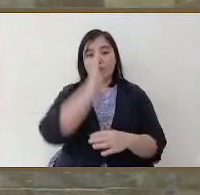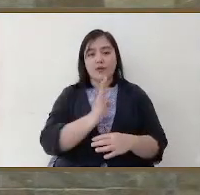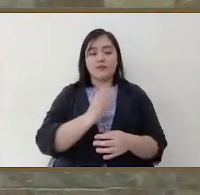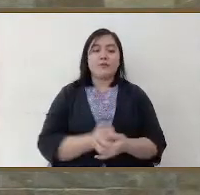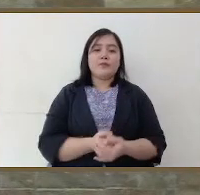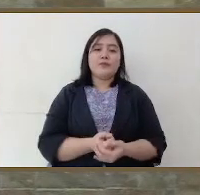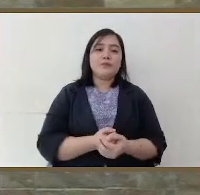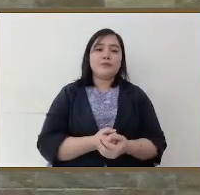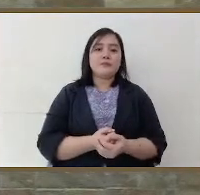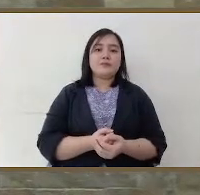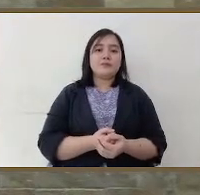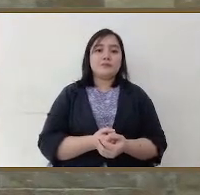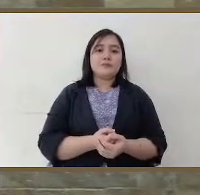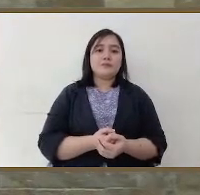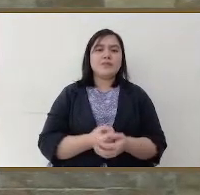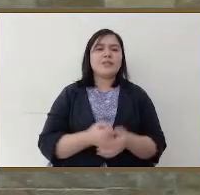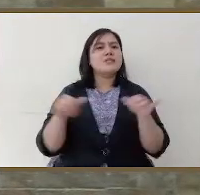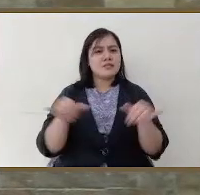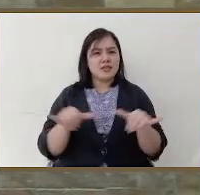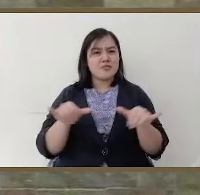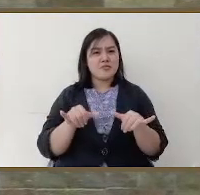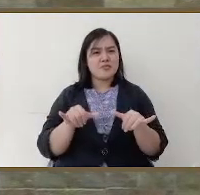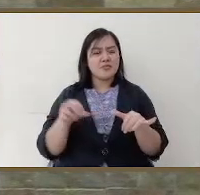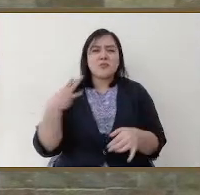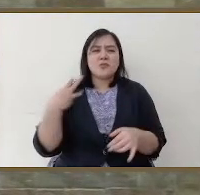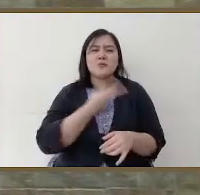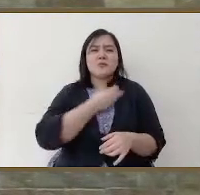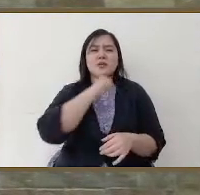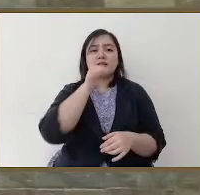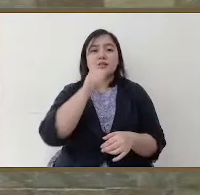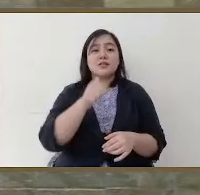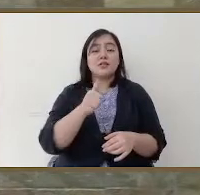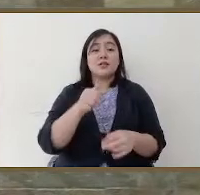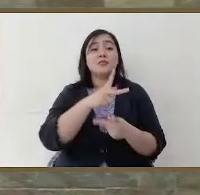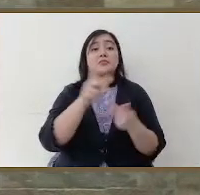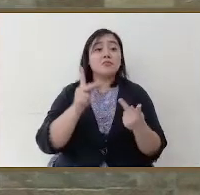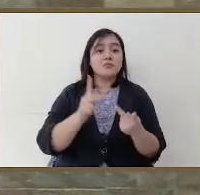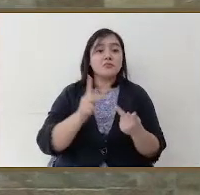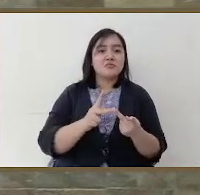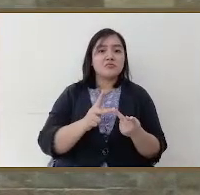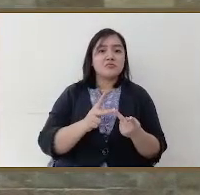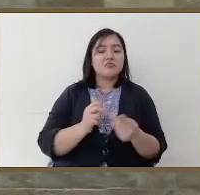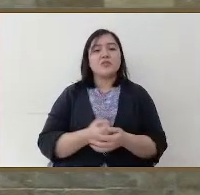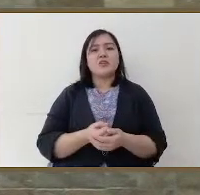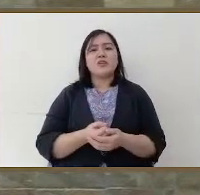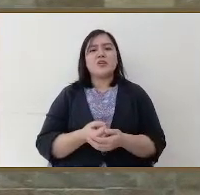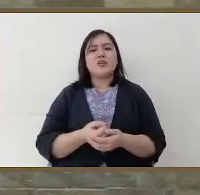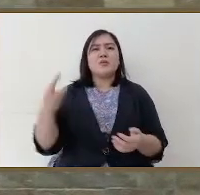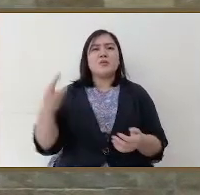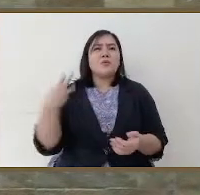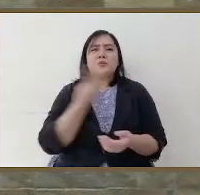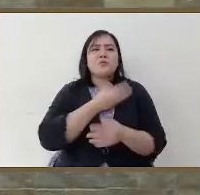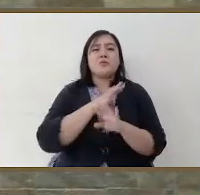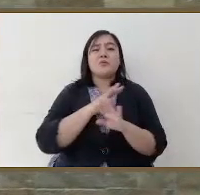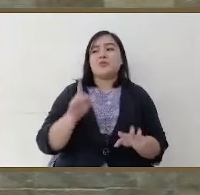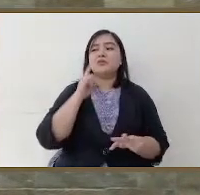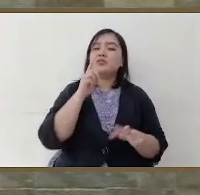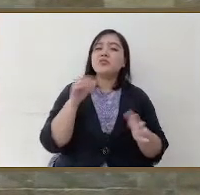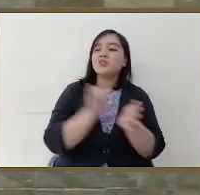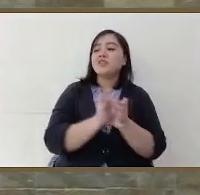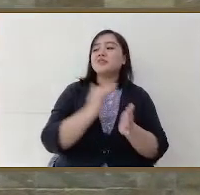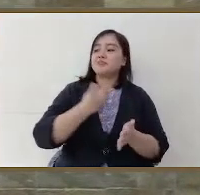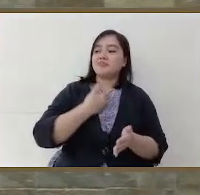Brother, hindi man tayo perfect, mga kapatid. Hindi man natin sinasabing, I'm good. I'm better than others. No, forget saying